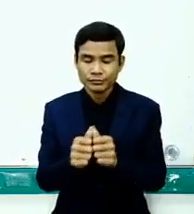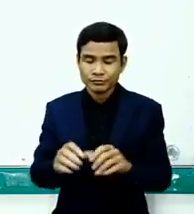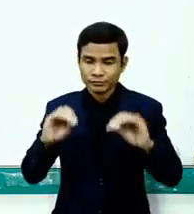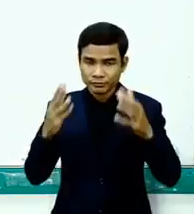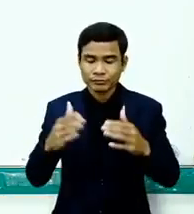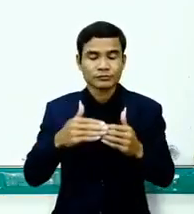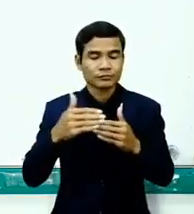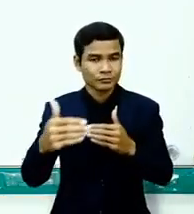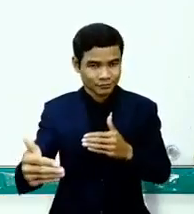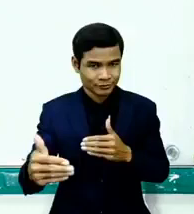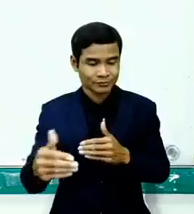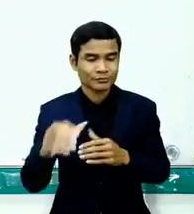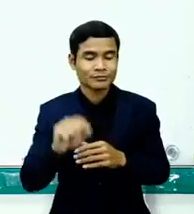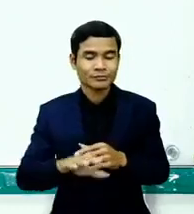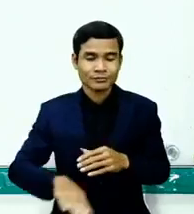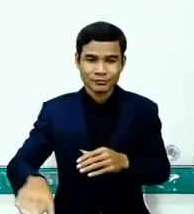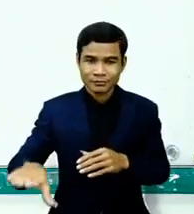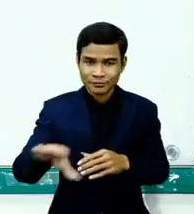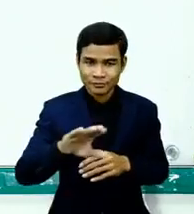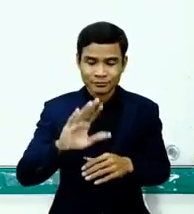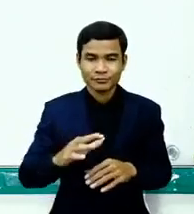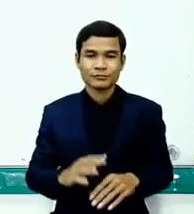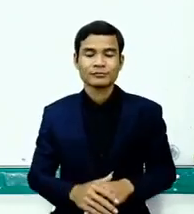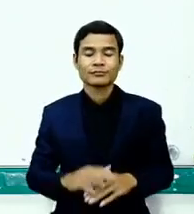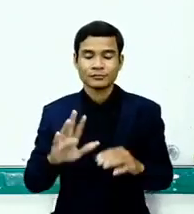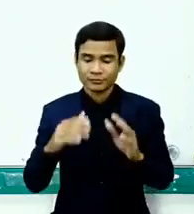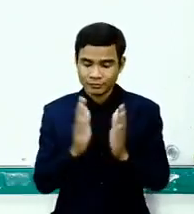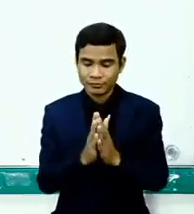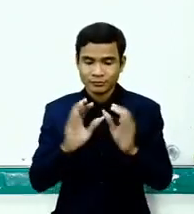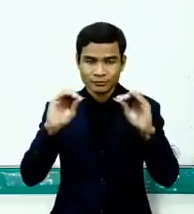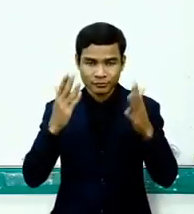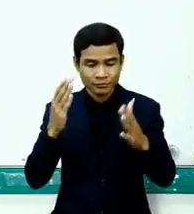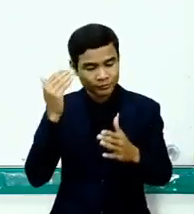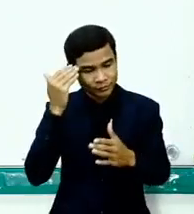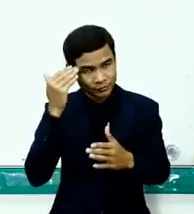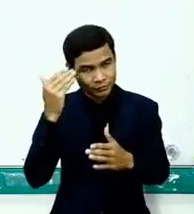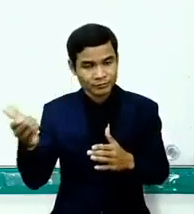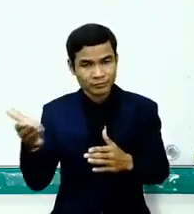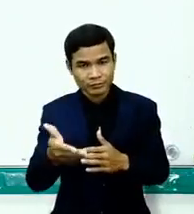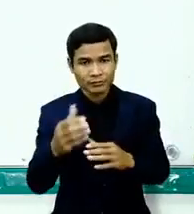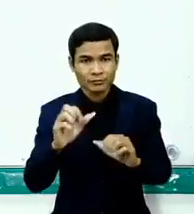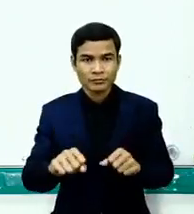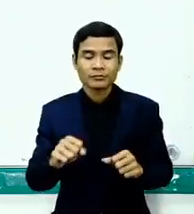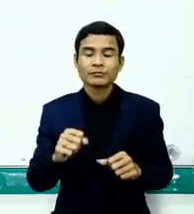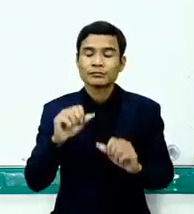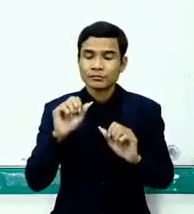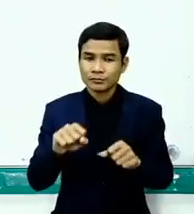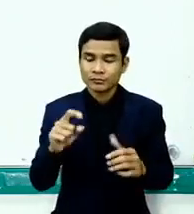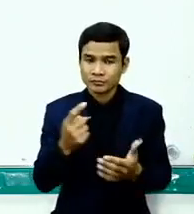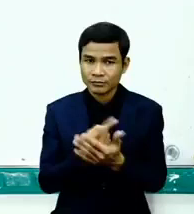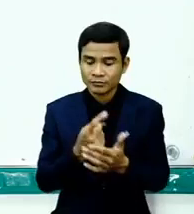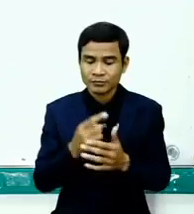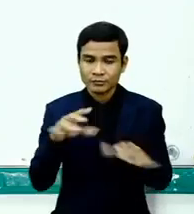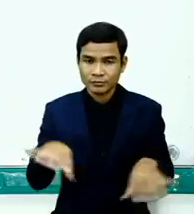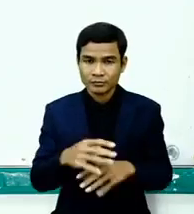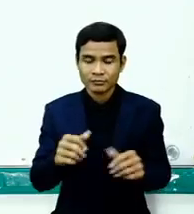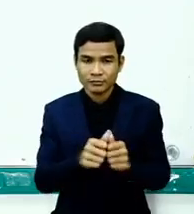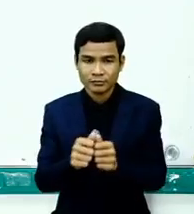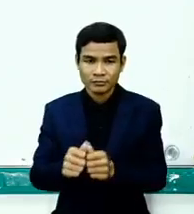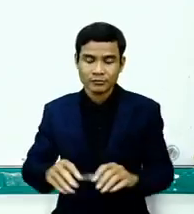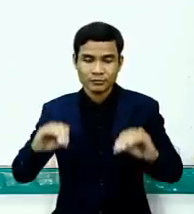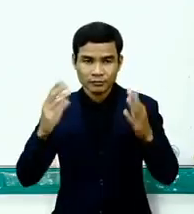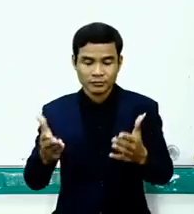កគ្រូពីចម្ងាយទាំងអស់គ្នាចាអ្នកគ្រូសង្ឃឹមថាកូនកូនប្រកាសជាចូលរួមធ្វើសកម្មភា